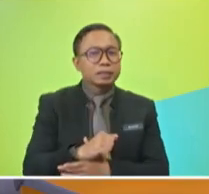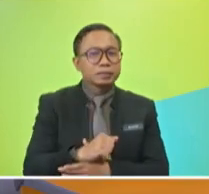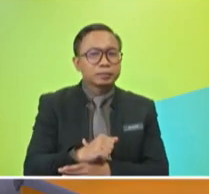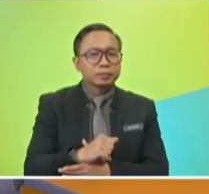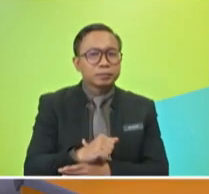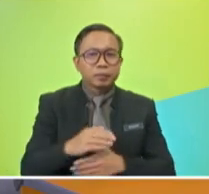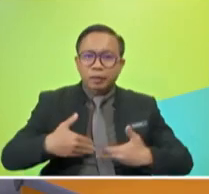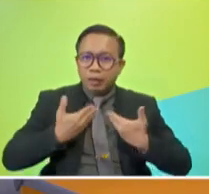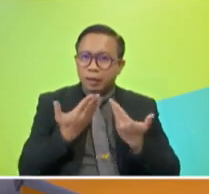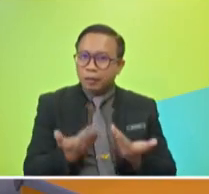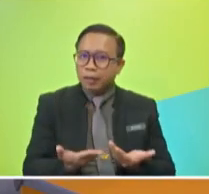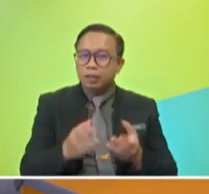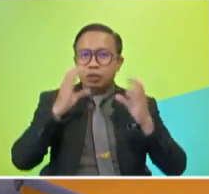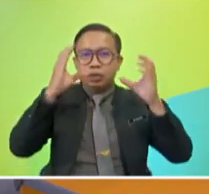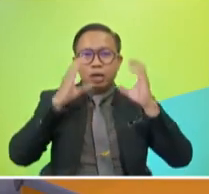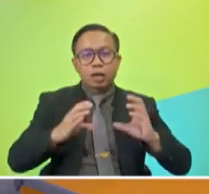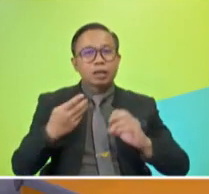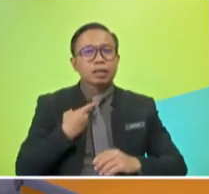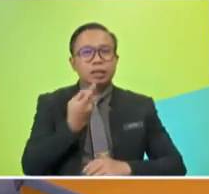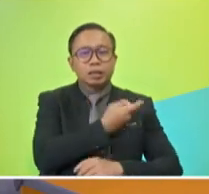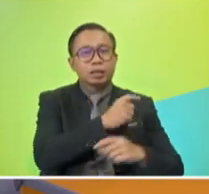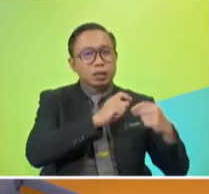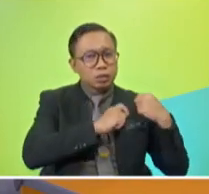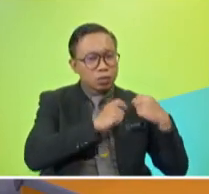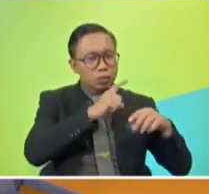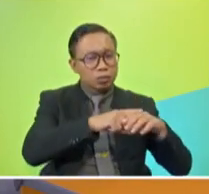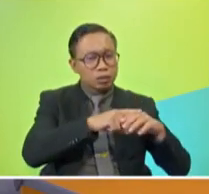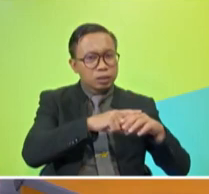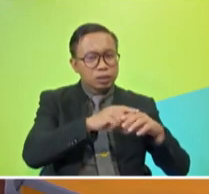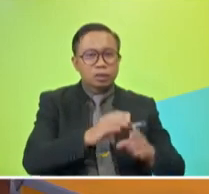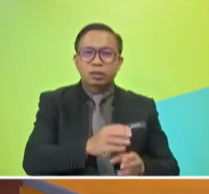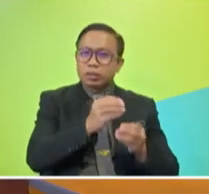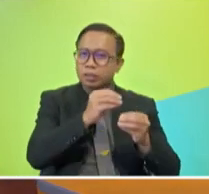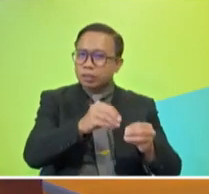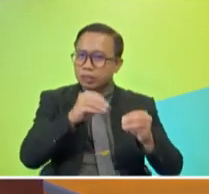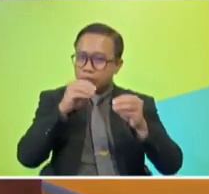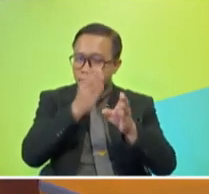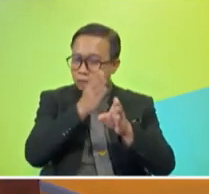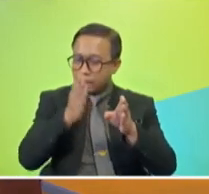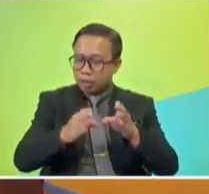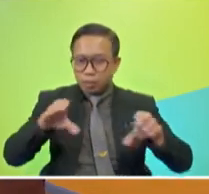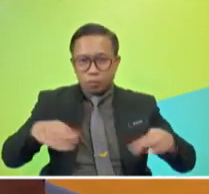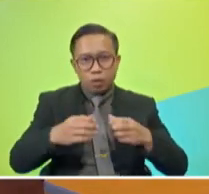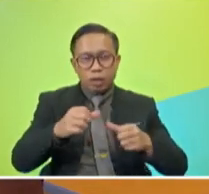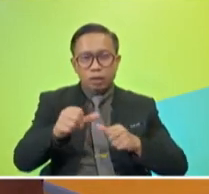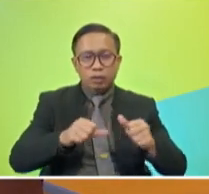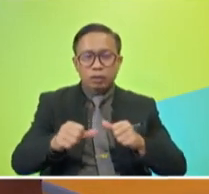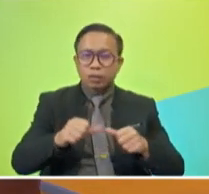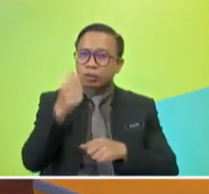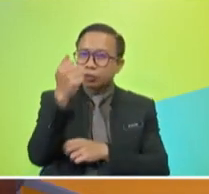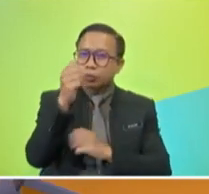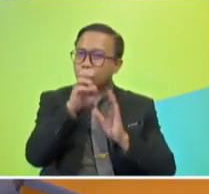Bagaimana cara kita bertanggung jawab terhadap Jiran kita yaitu melaksanakan program 10 Mini